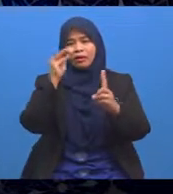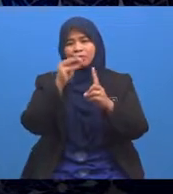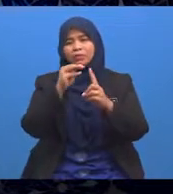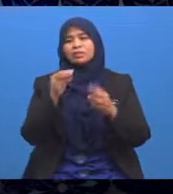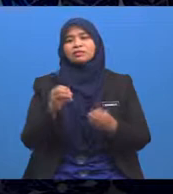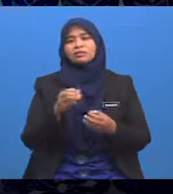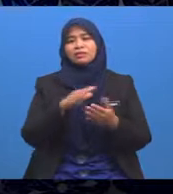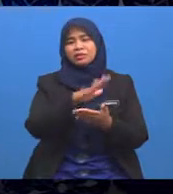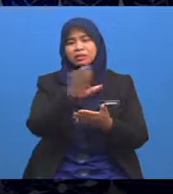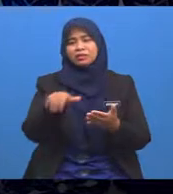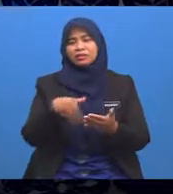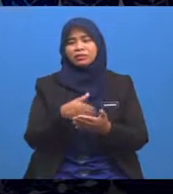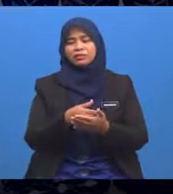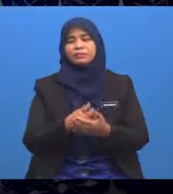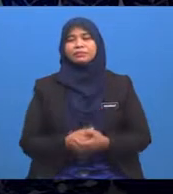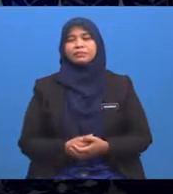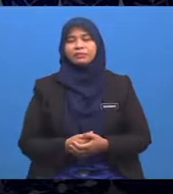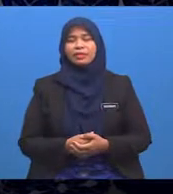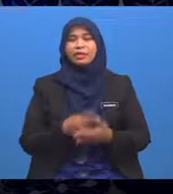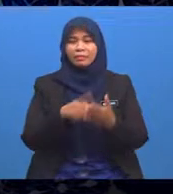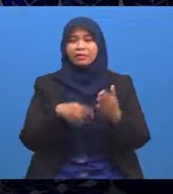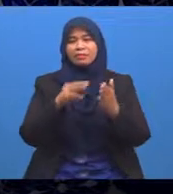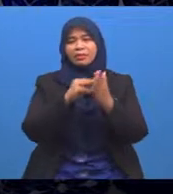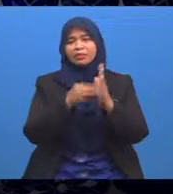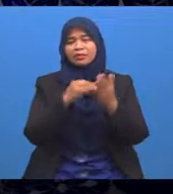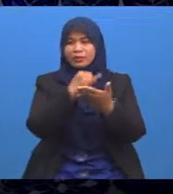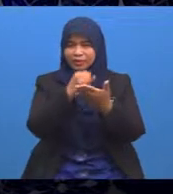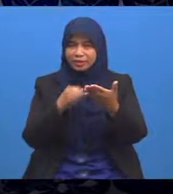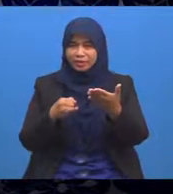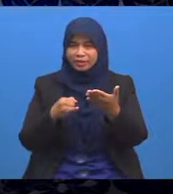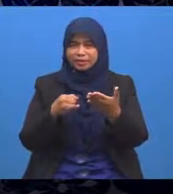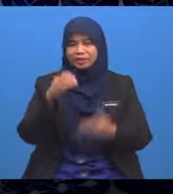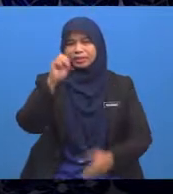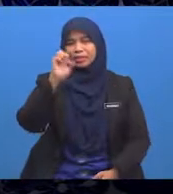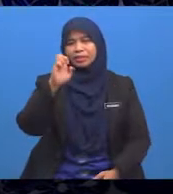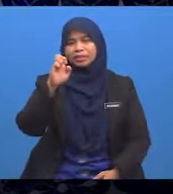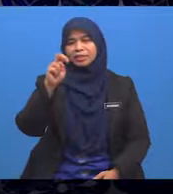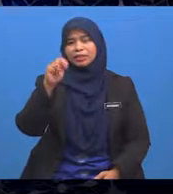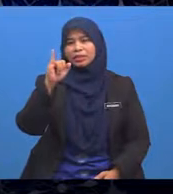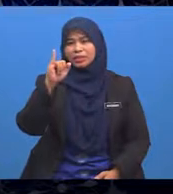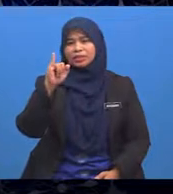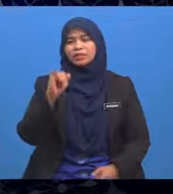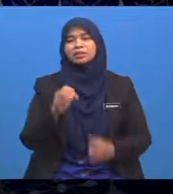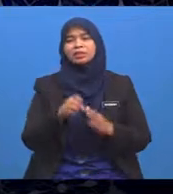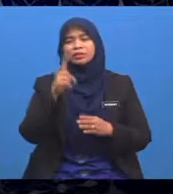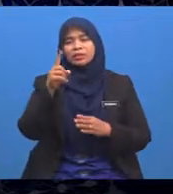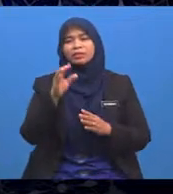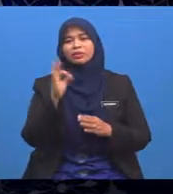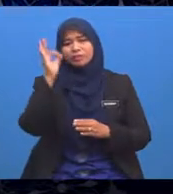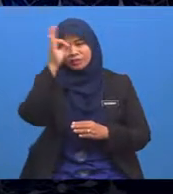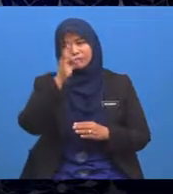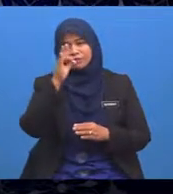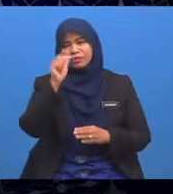luas. Apakah yang dimaksudkan dengan seni? Seni adalah sesuatu yang bersifat